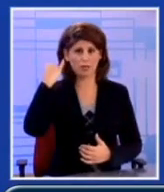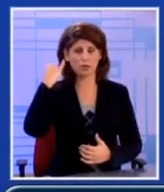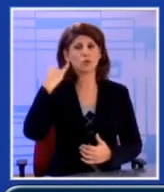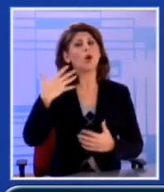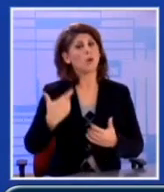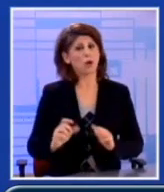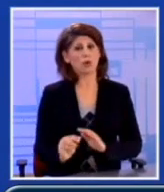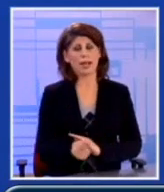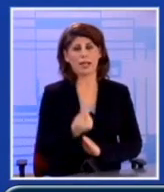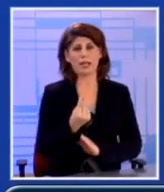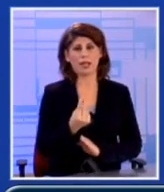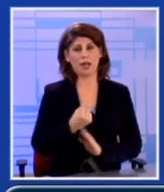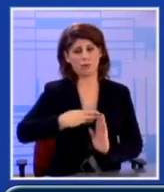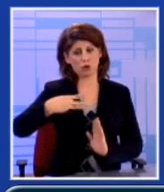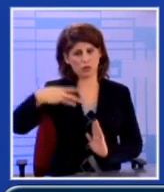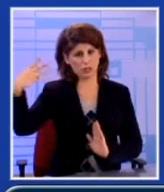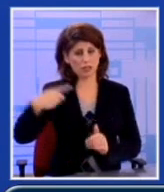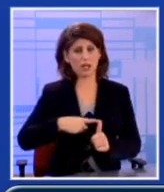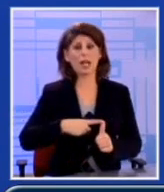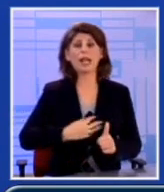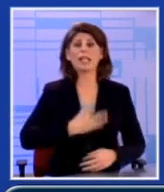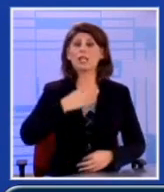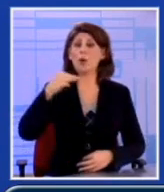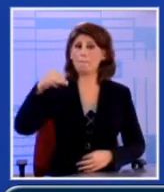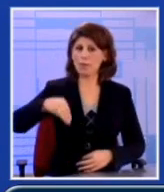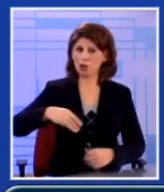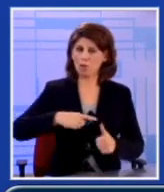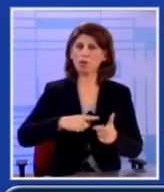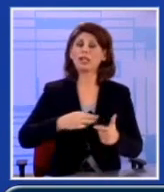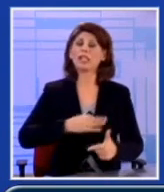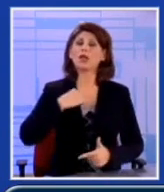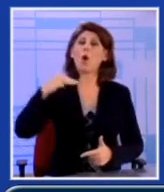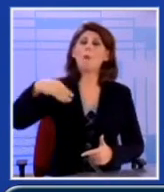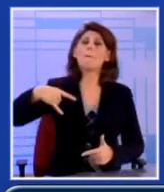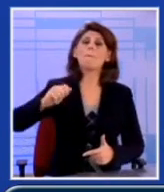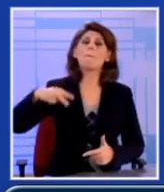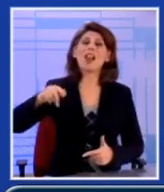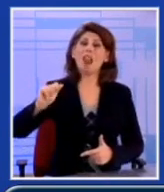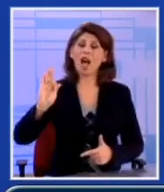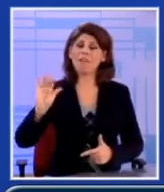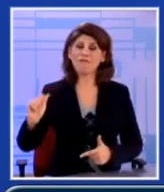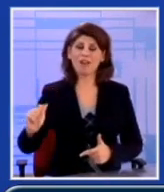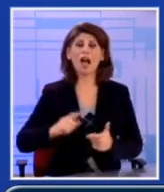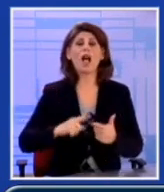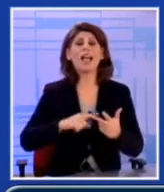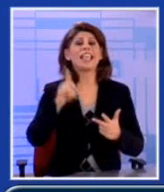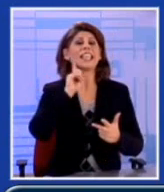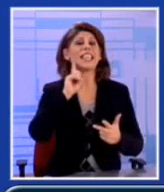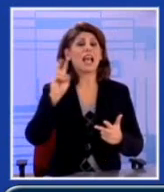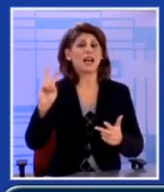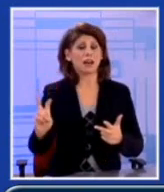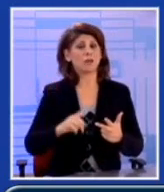έχουν εκλεγεί από τον ΣΥΡΙΖΑ, τον κύριο Μητρόπουλο, τον κύριο Μπαλάφα, την κυρία Χαραλαμπίδου, αλλά και τους αντιπροέδρους